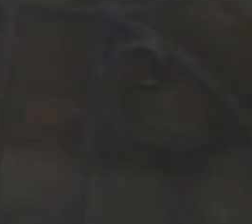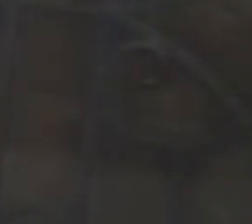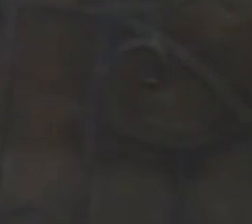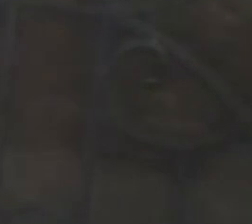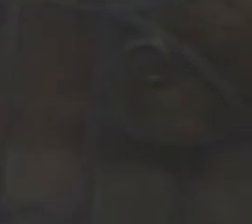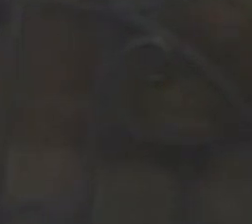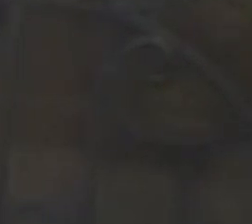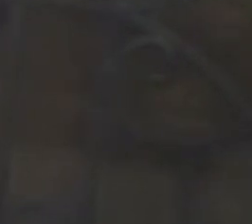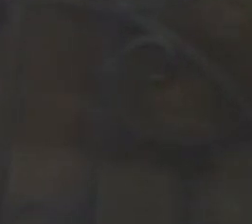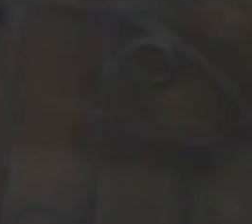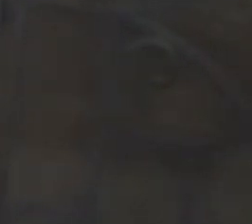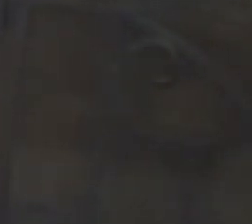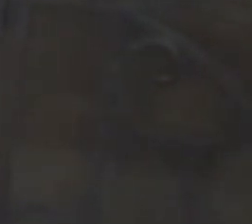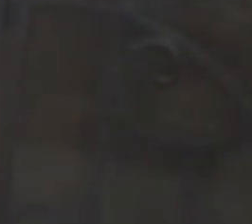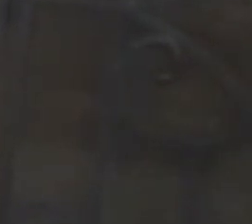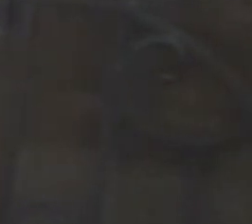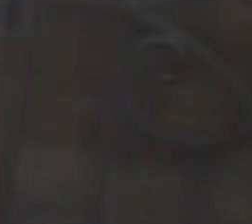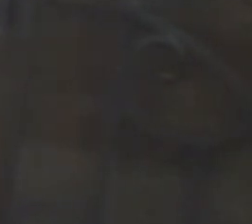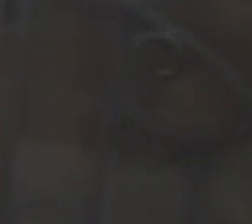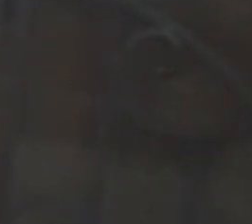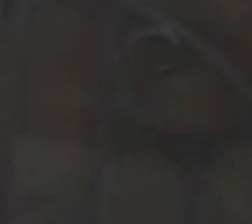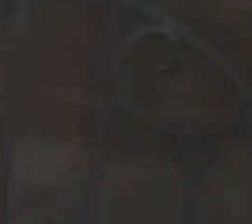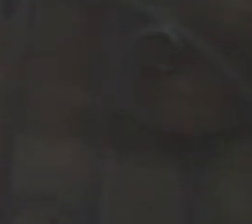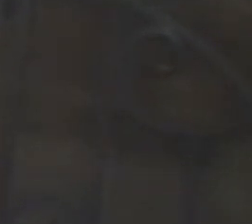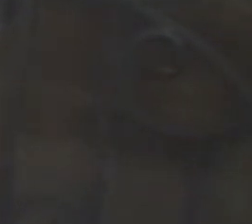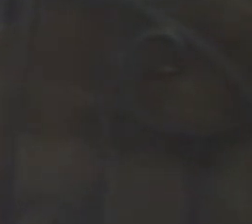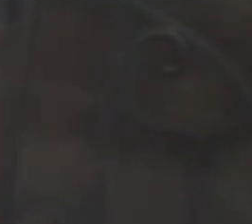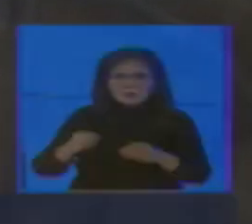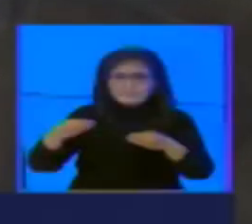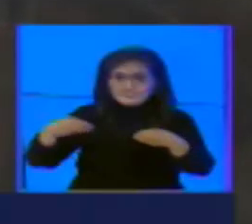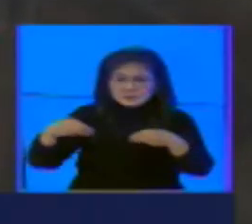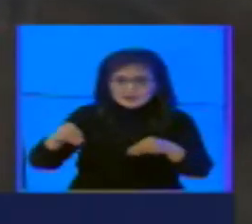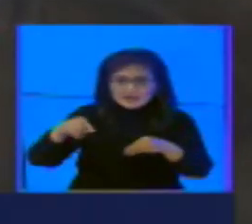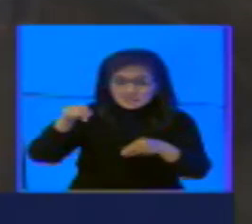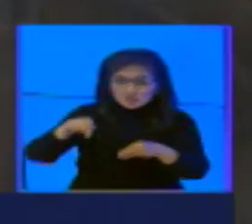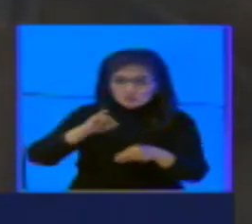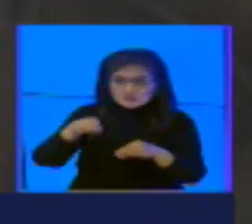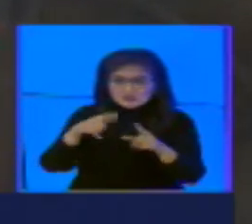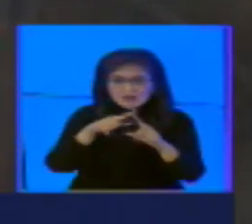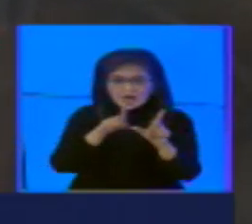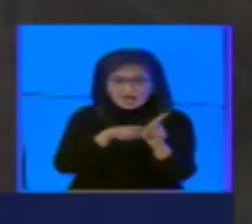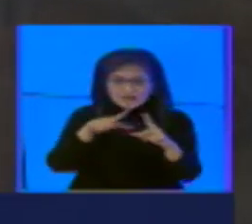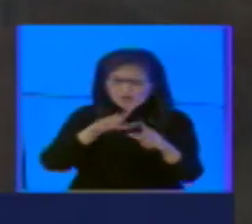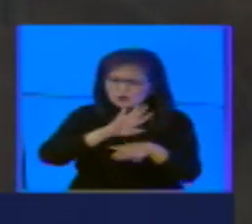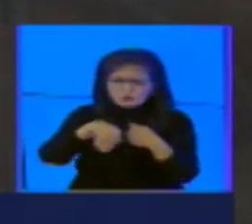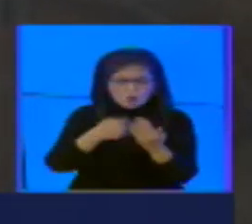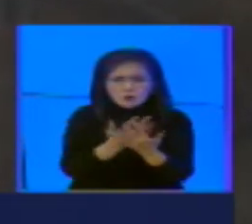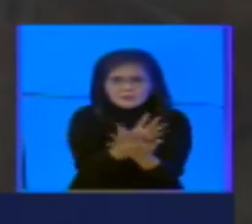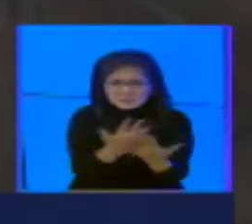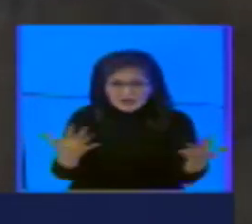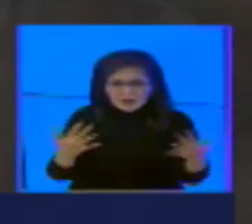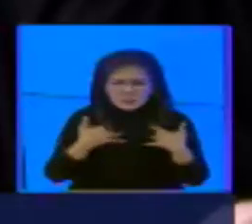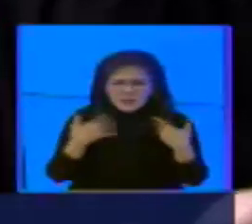perhatian dari pemerintah dan dari Pasar Jaya ya, untuk perhatian kepada masyarakat semua. Semoga wabah ini